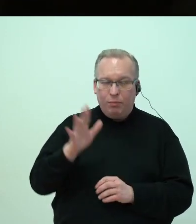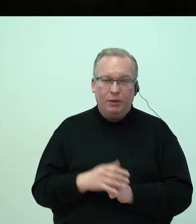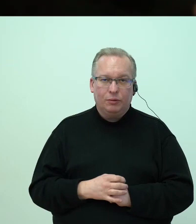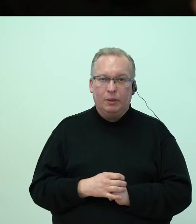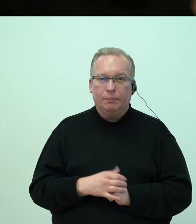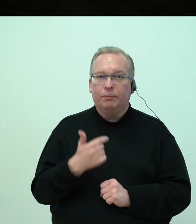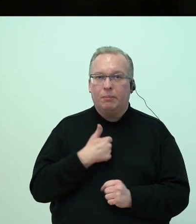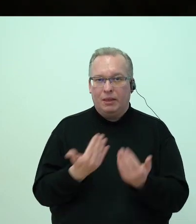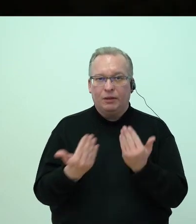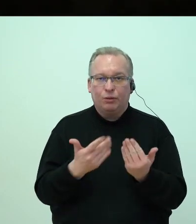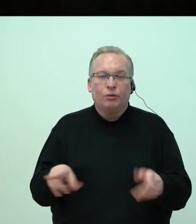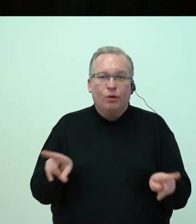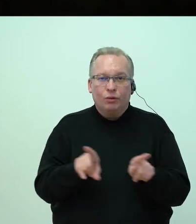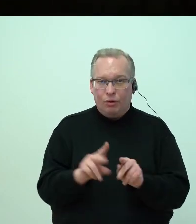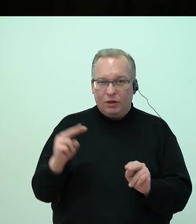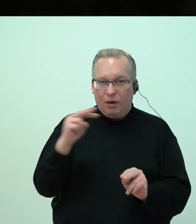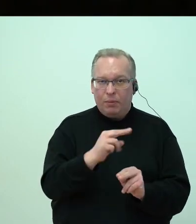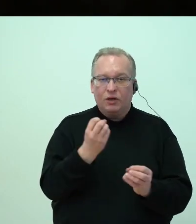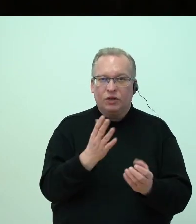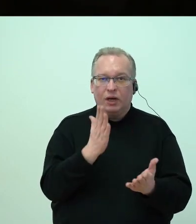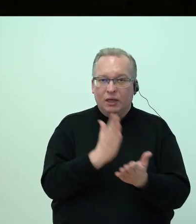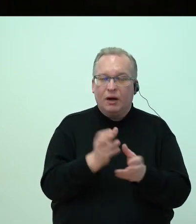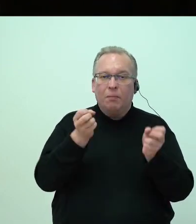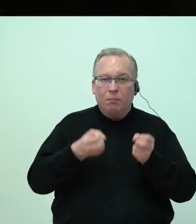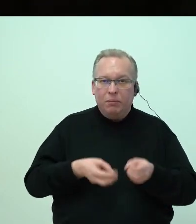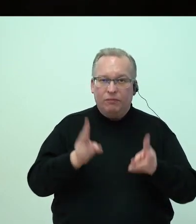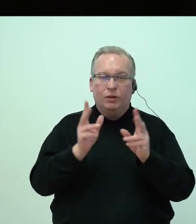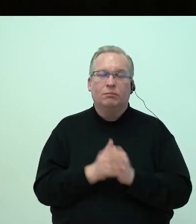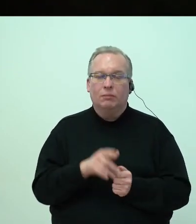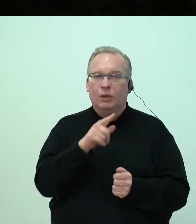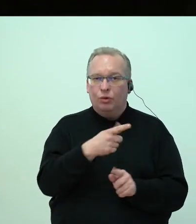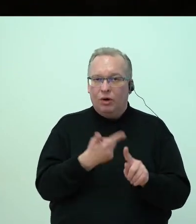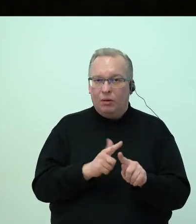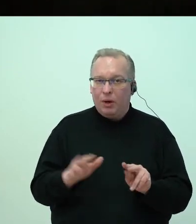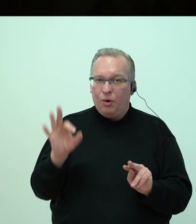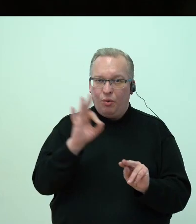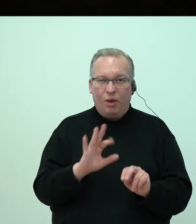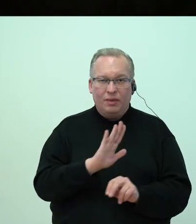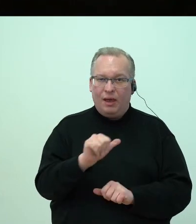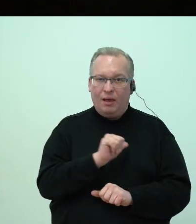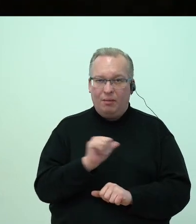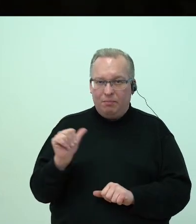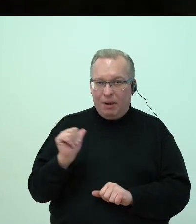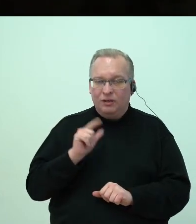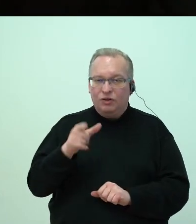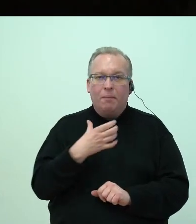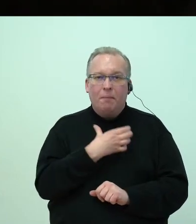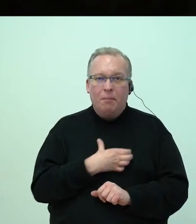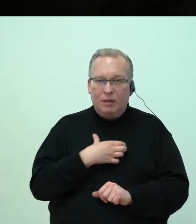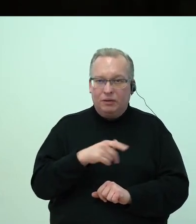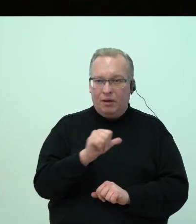Ir man atrodo, tokia pozicija yra dar pavojingesnė, nes tu tada kalbi ne apie patį turinį, bet tau